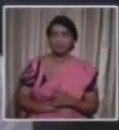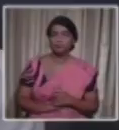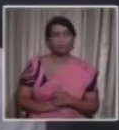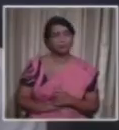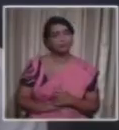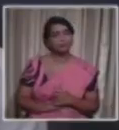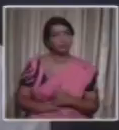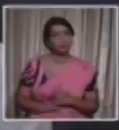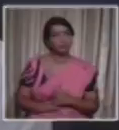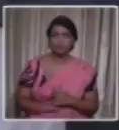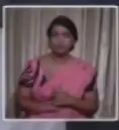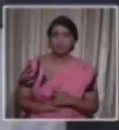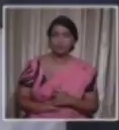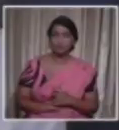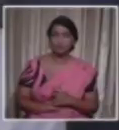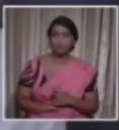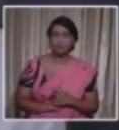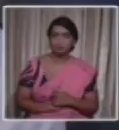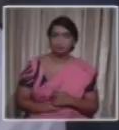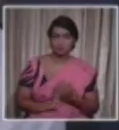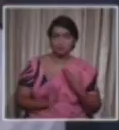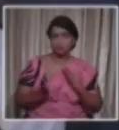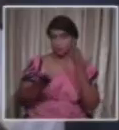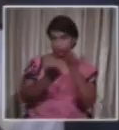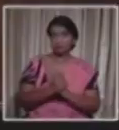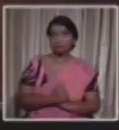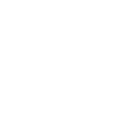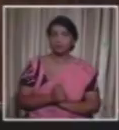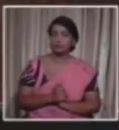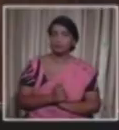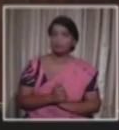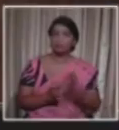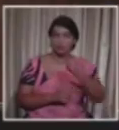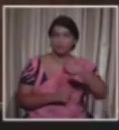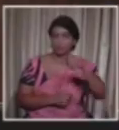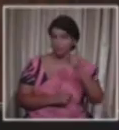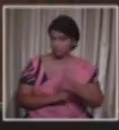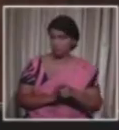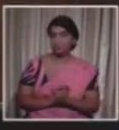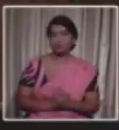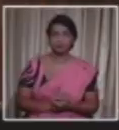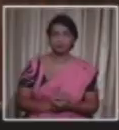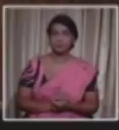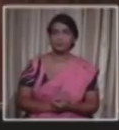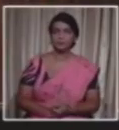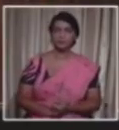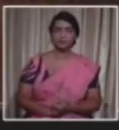යෝජනාංක 1 ඉදිරිපත් කරමි ස්වභාවිකංගද ආයි ස්වභාවිකංගද